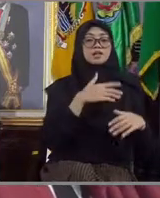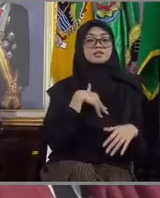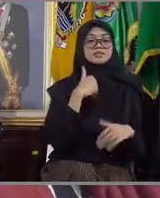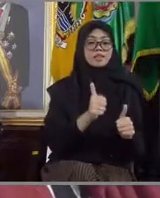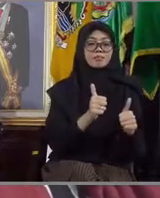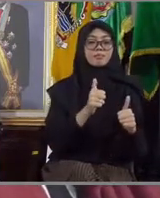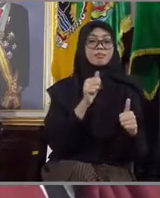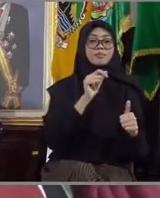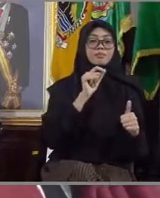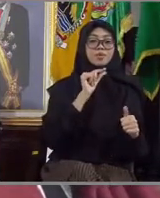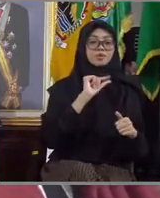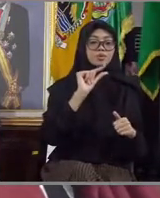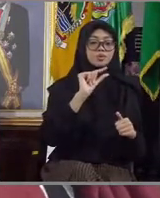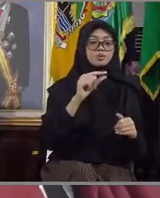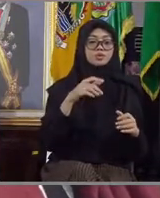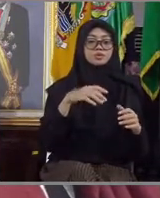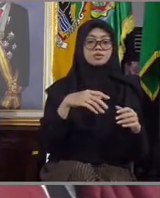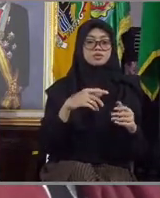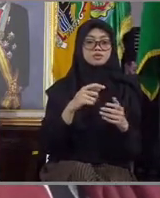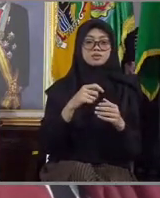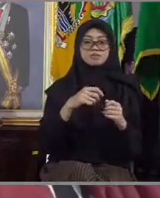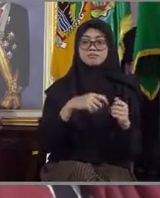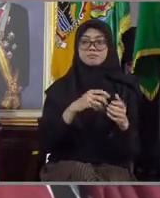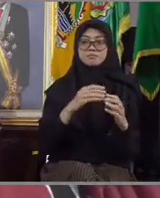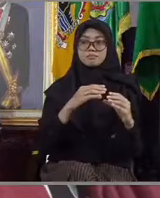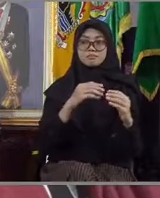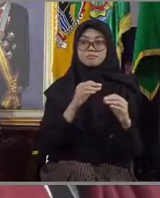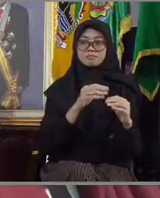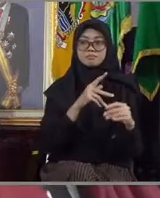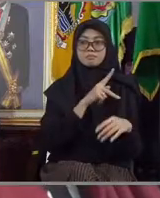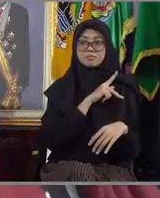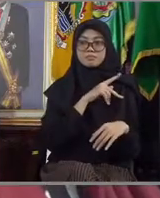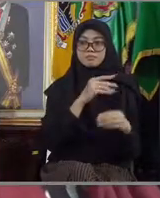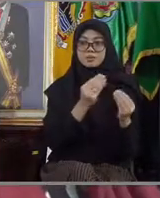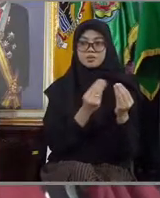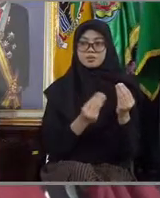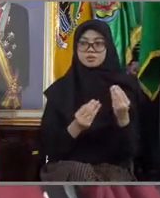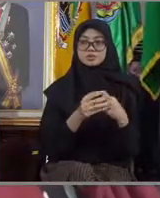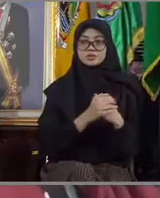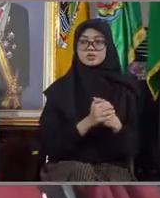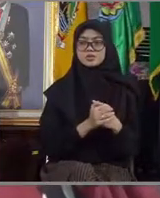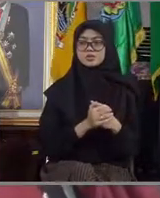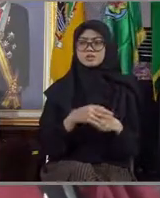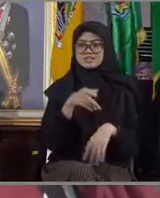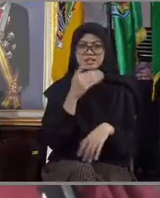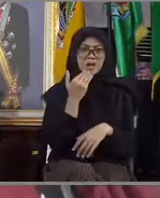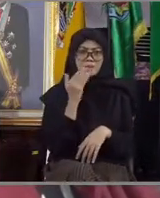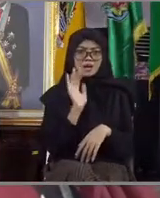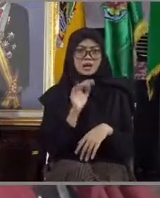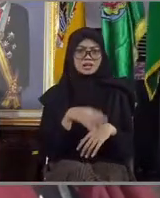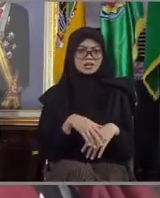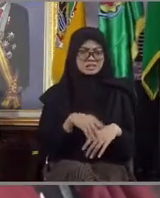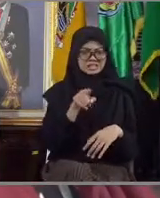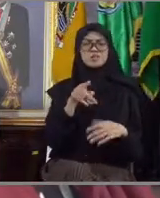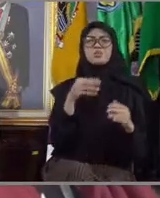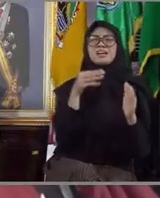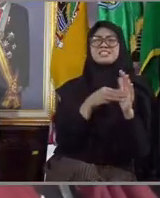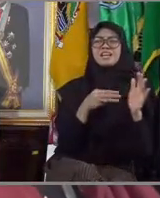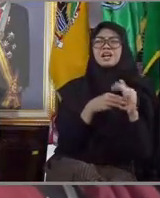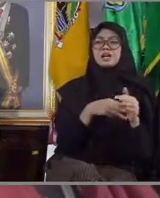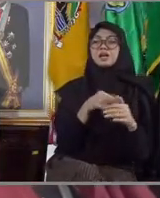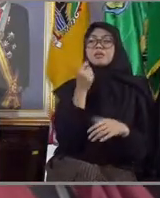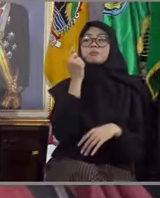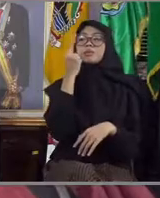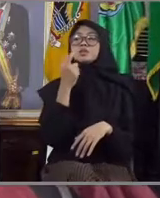sudah siap, kamu mintakan SK-nya. Gampang Pak. Deh, itu masalahnya Pak. Enggak masalah. Mulai besok